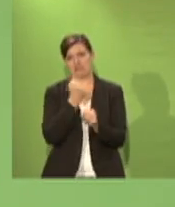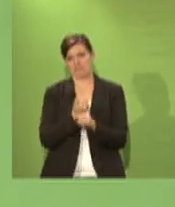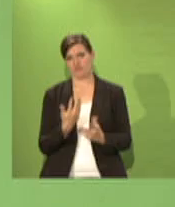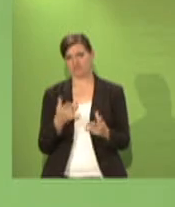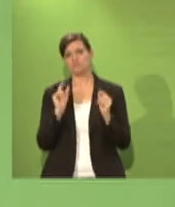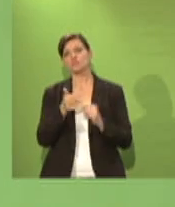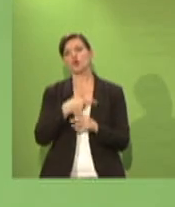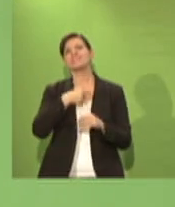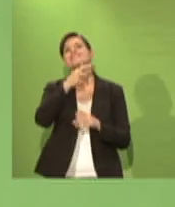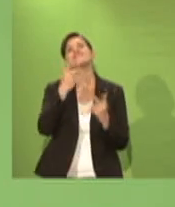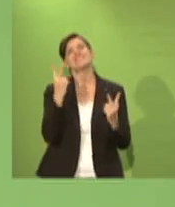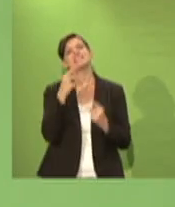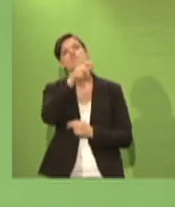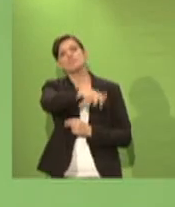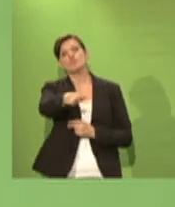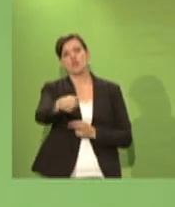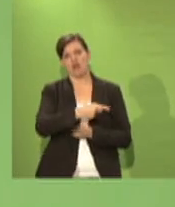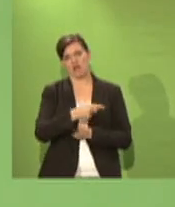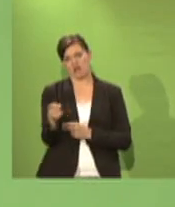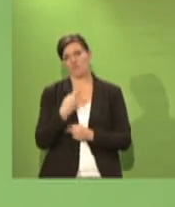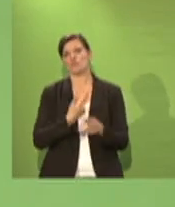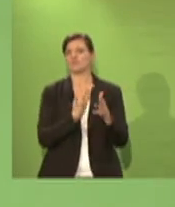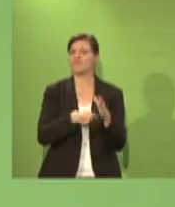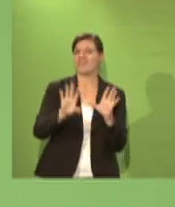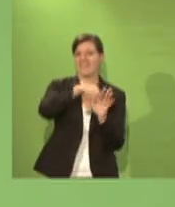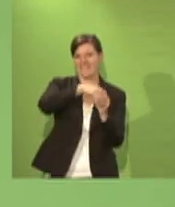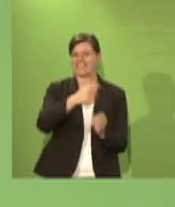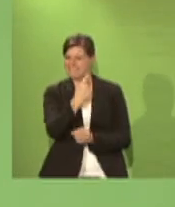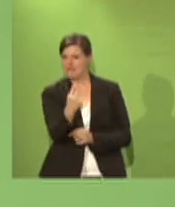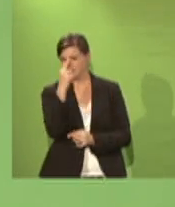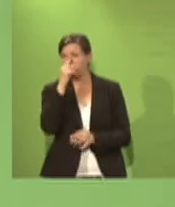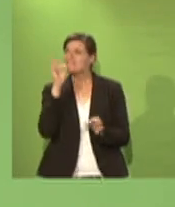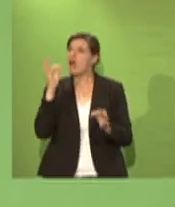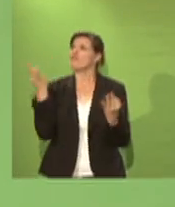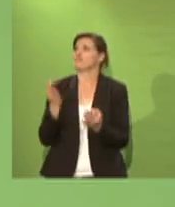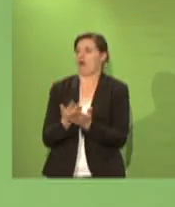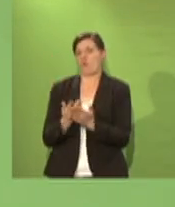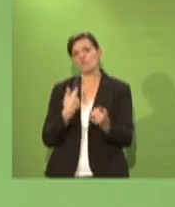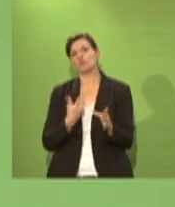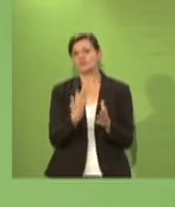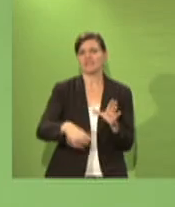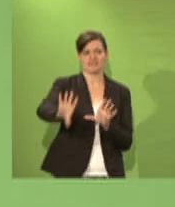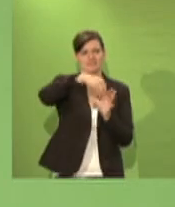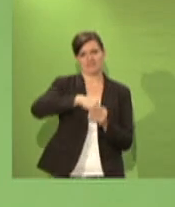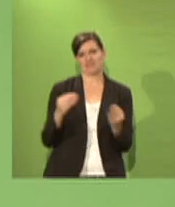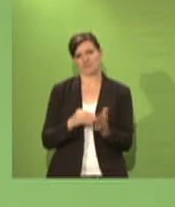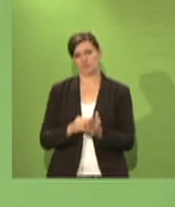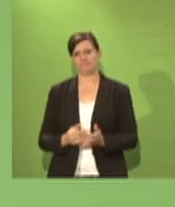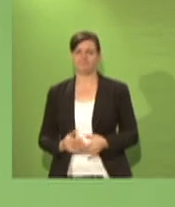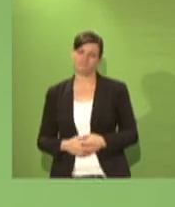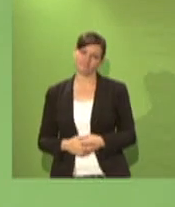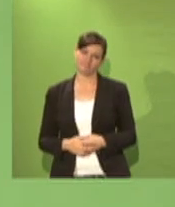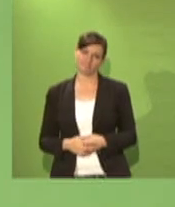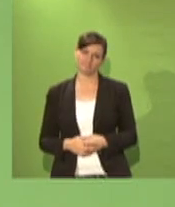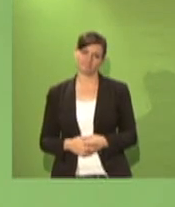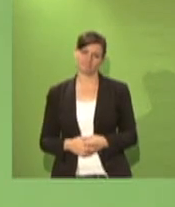darum, die Bürger vor Ort, den Bürger in den Regionen einzusetzen, denn die wissen am besten, was sie brauchen. Liebe Freundinnen und Freunde, ich komme jetzt auch dann zum Schluss.